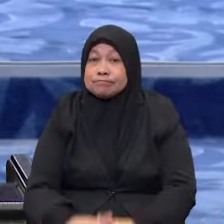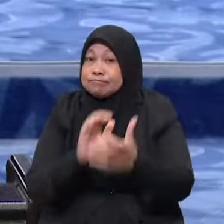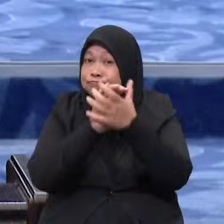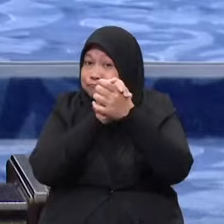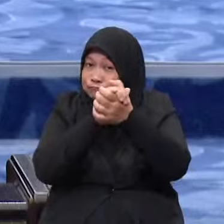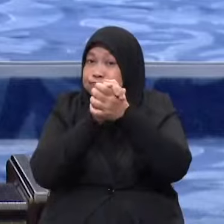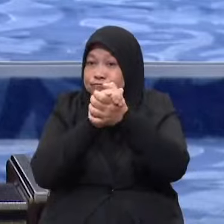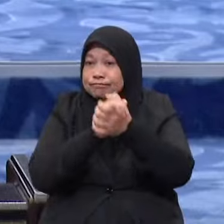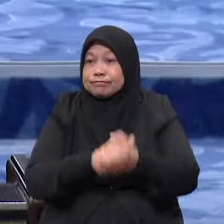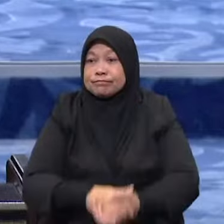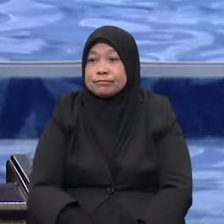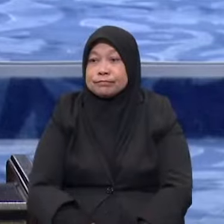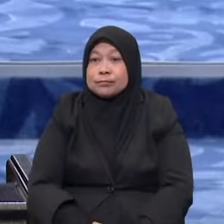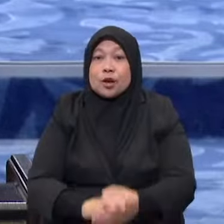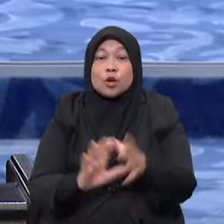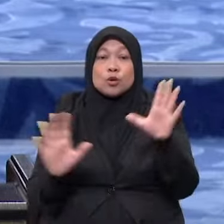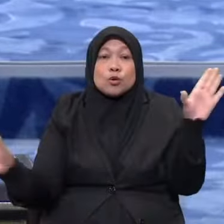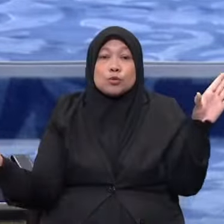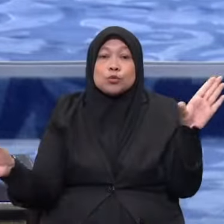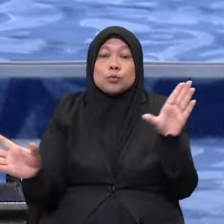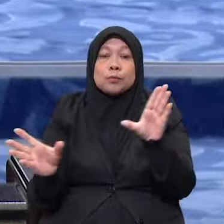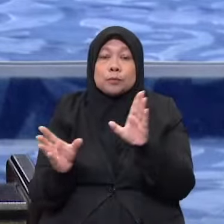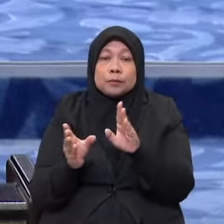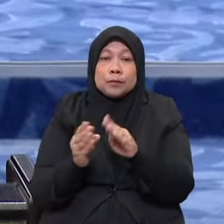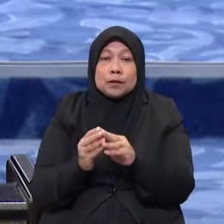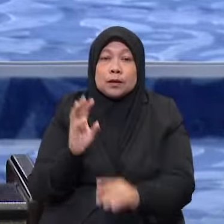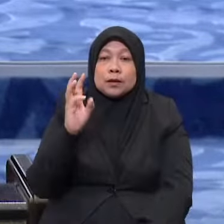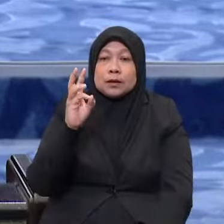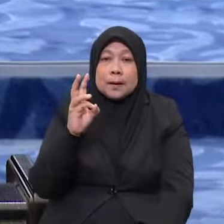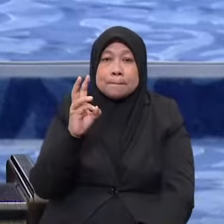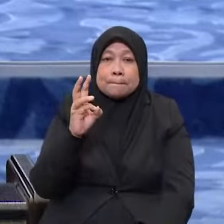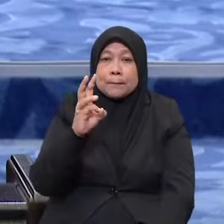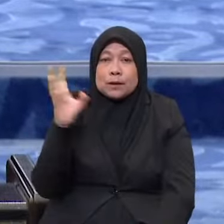Tanyalah. Jumlahnya